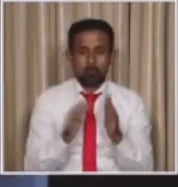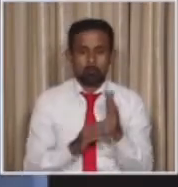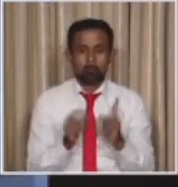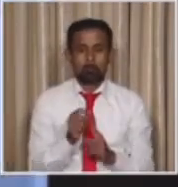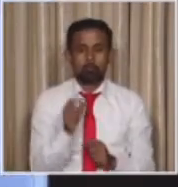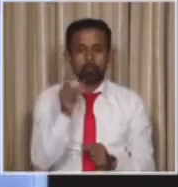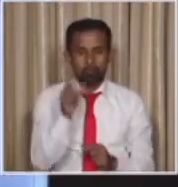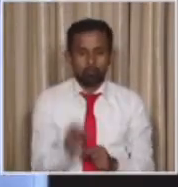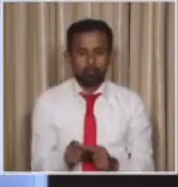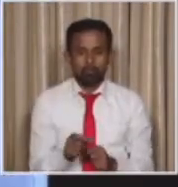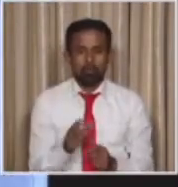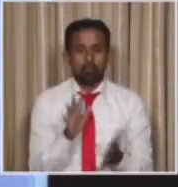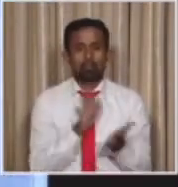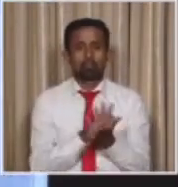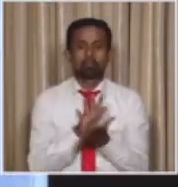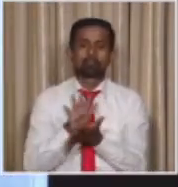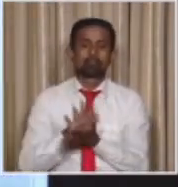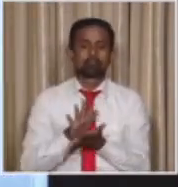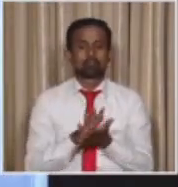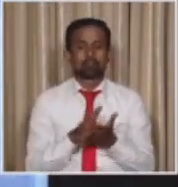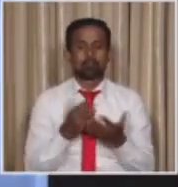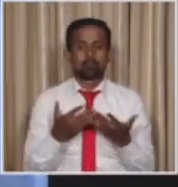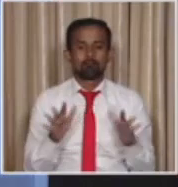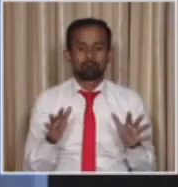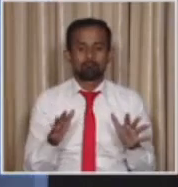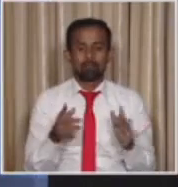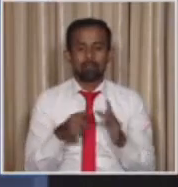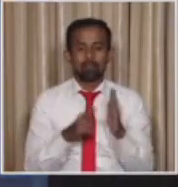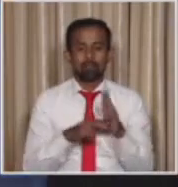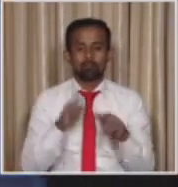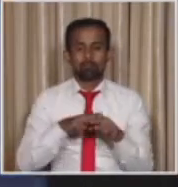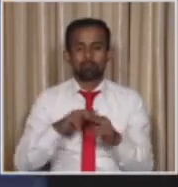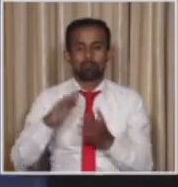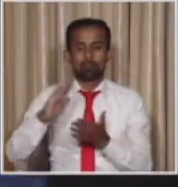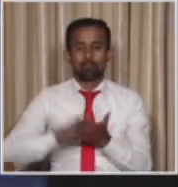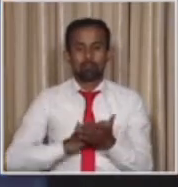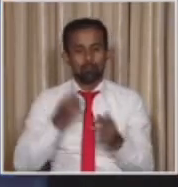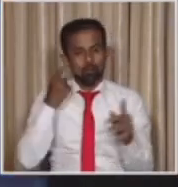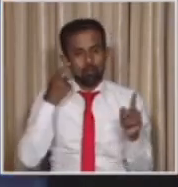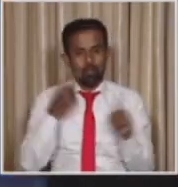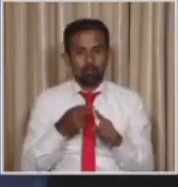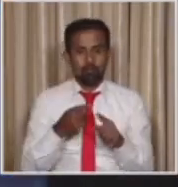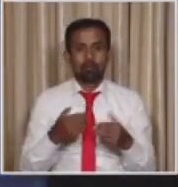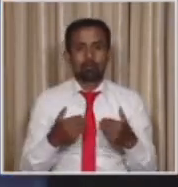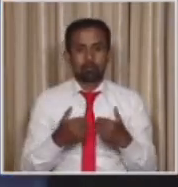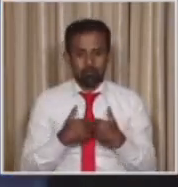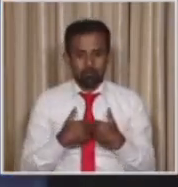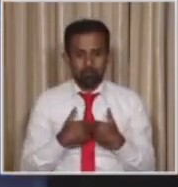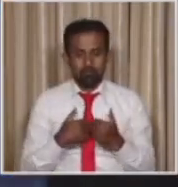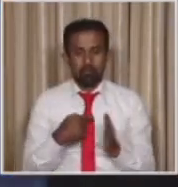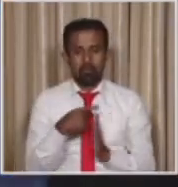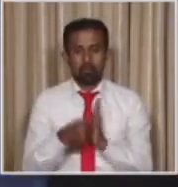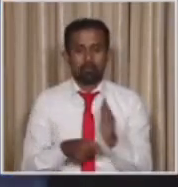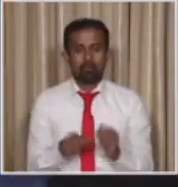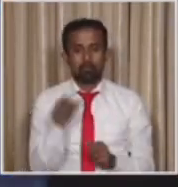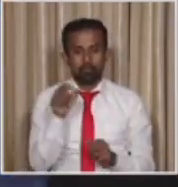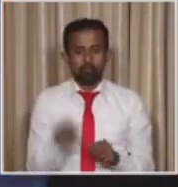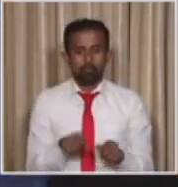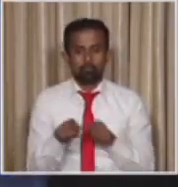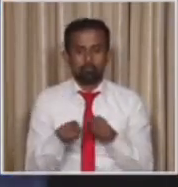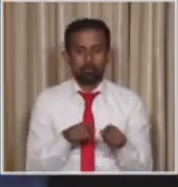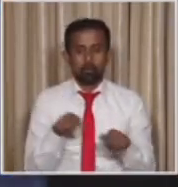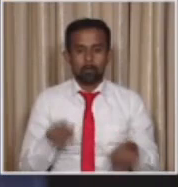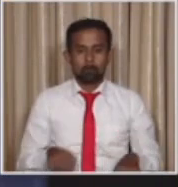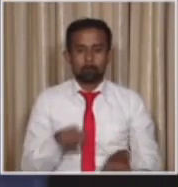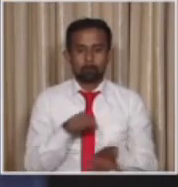මන්ත්‍රීතුමන්ලා සතුටු ප්‍රකාශ කරා IMF සහනය ලැබීම සම්බන්ධව මත් මේ රටේ පුරවැසියෙක් විදිහට මේ